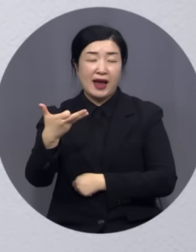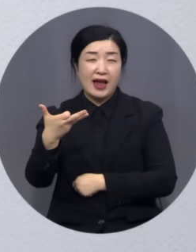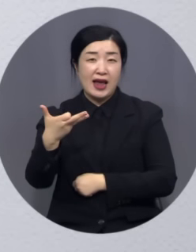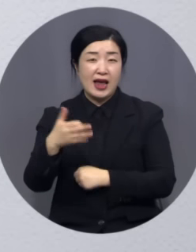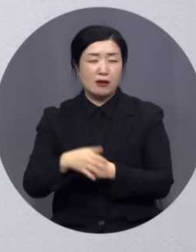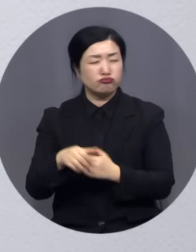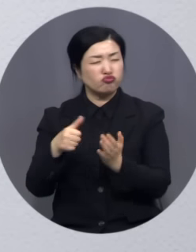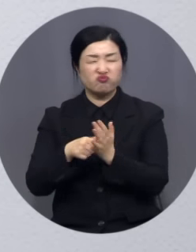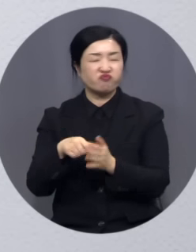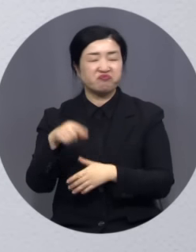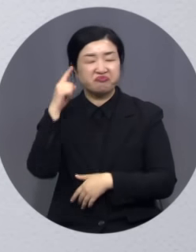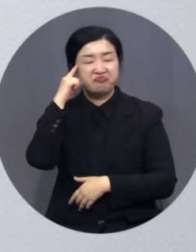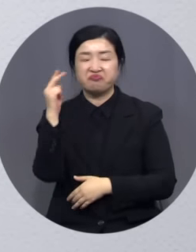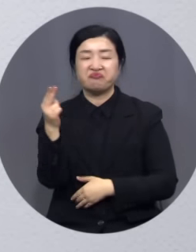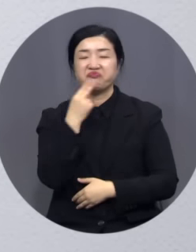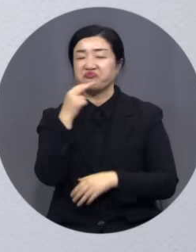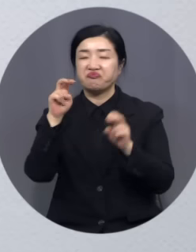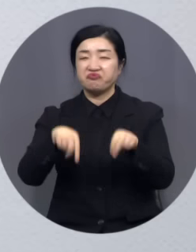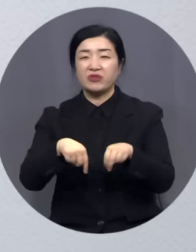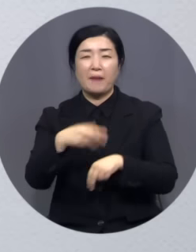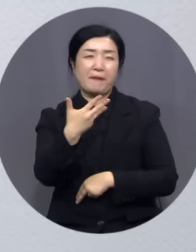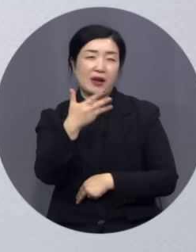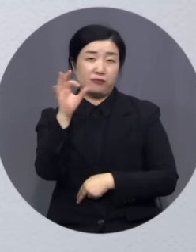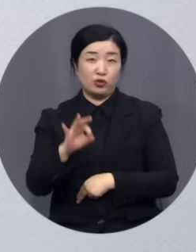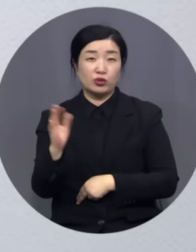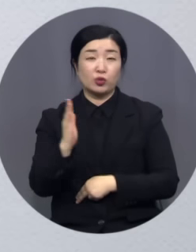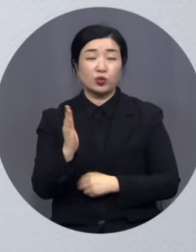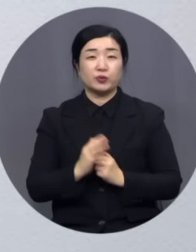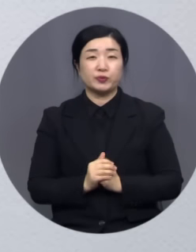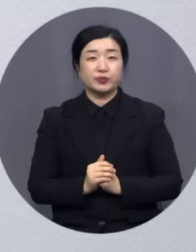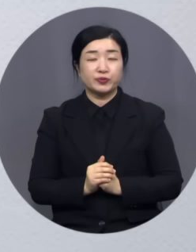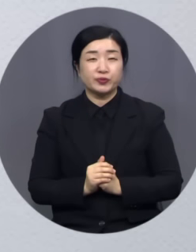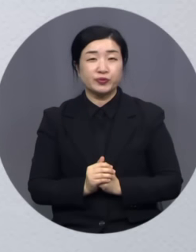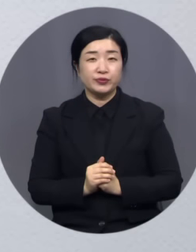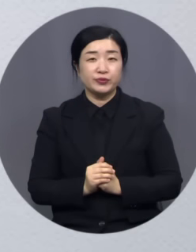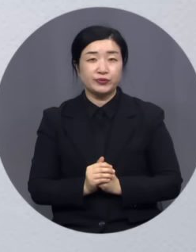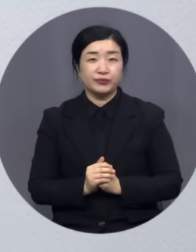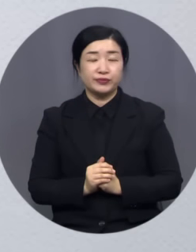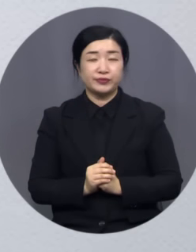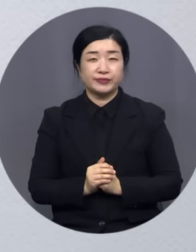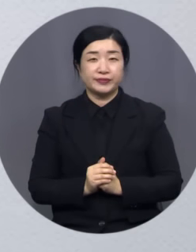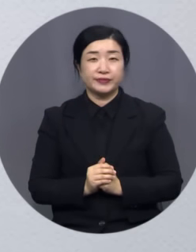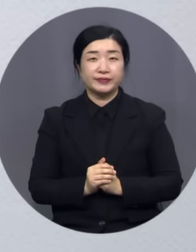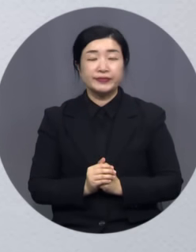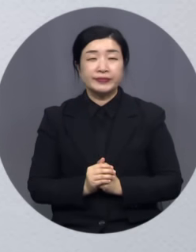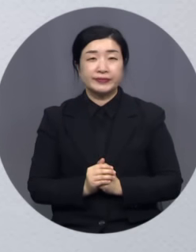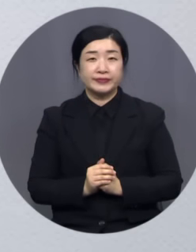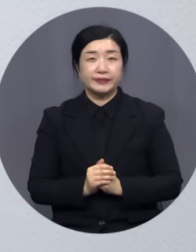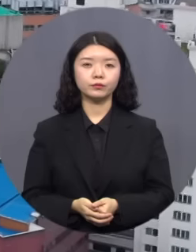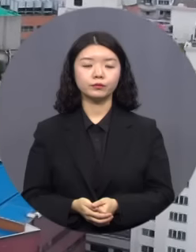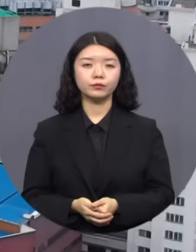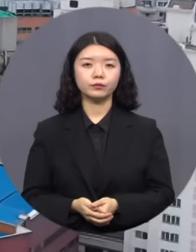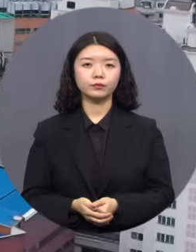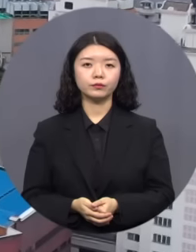투표할 생각이 없다가 88% 있습니다 MBC 뉴스 조인입니다